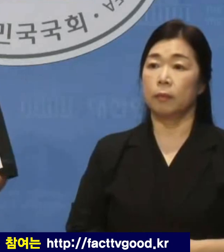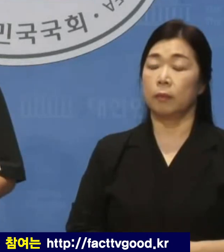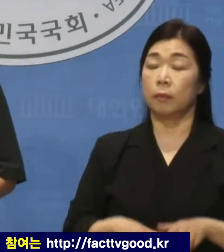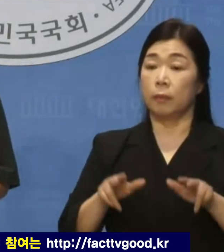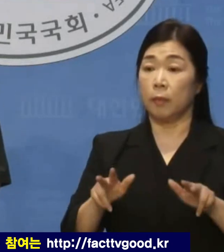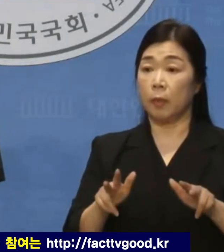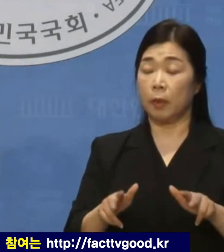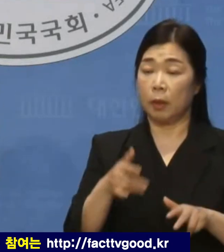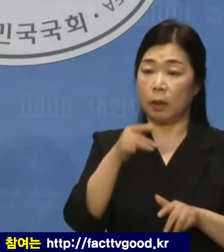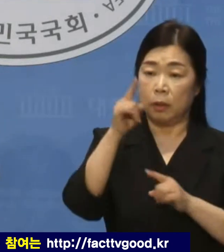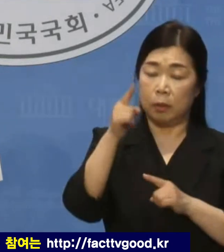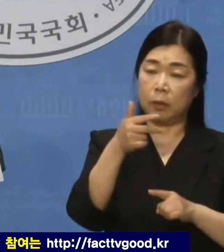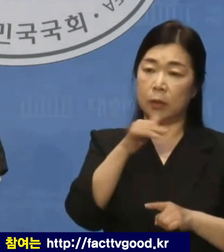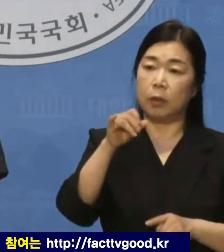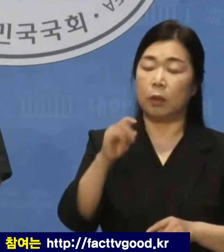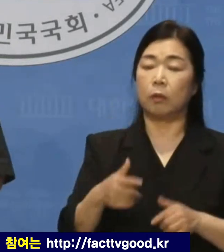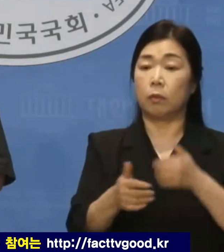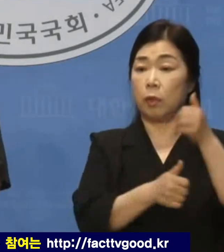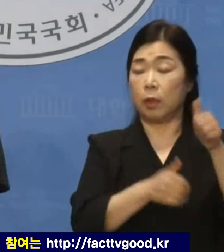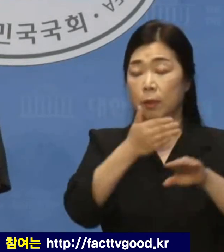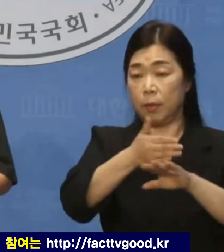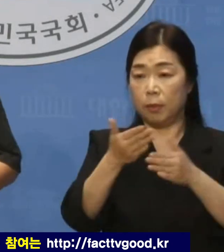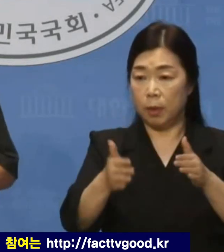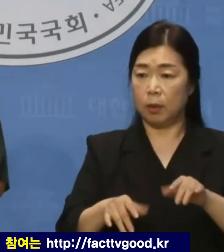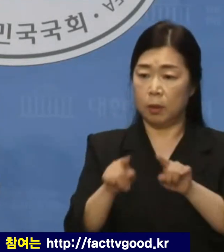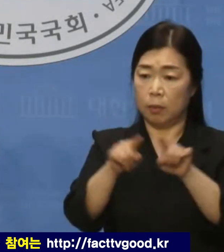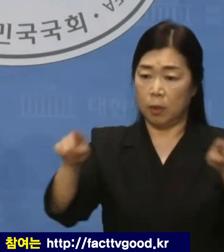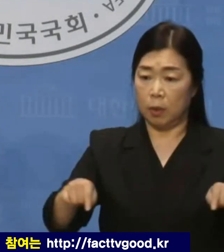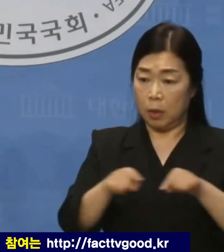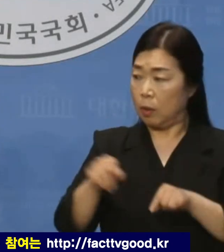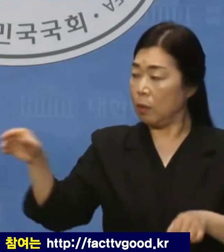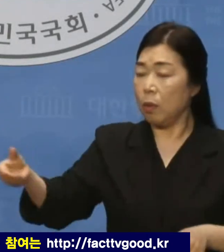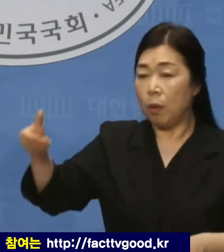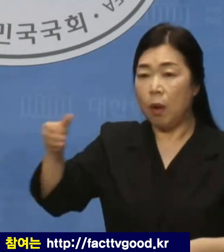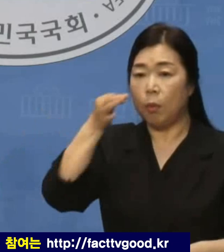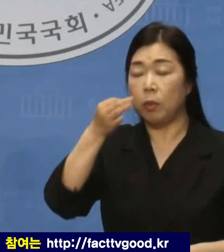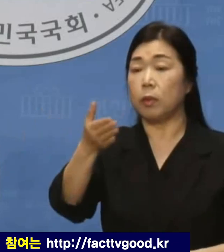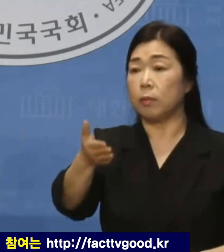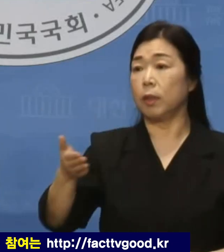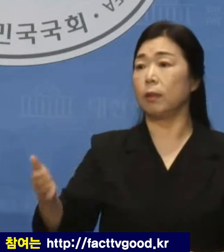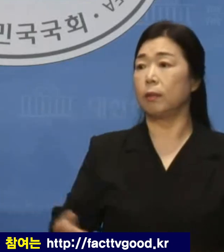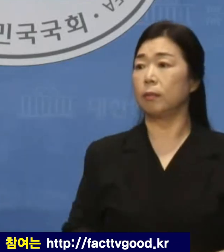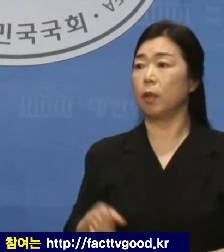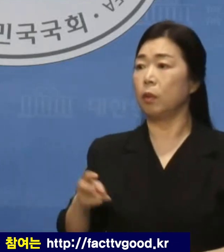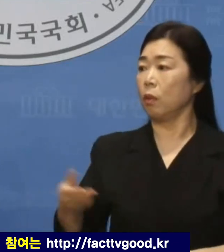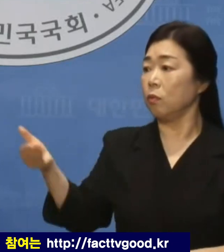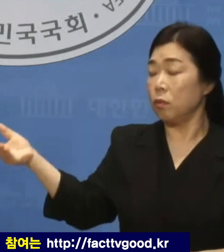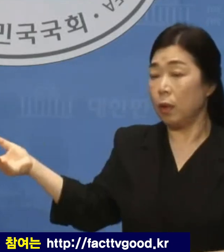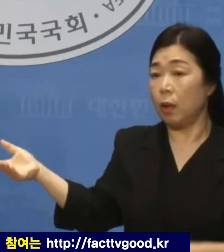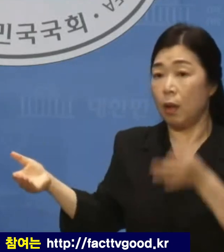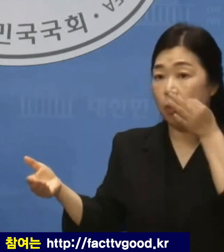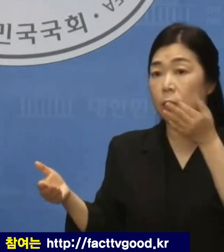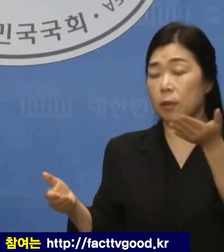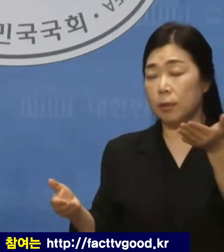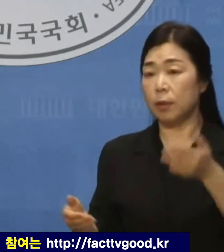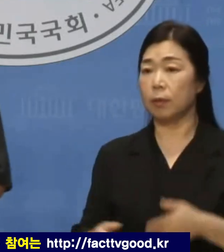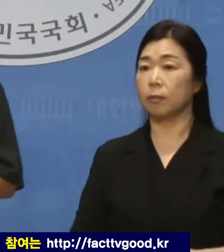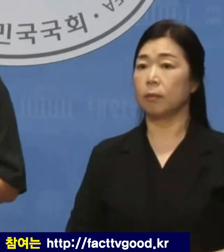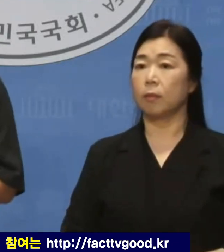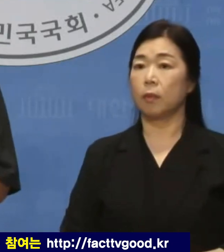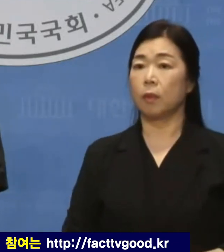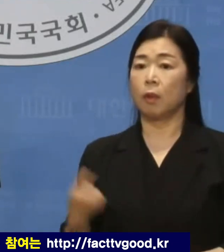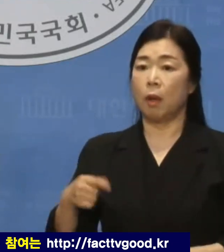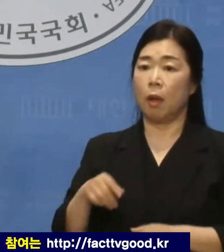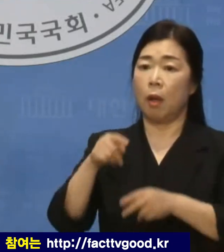네, 이재현 위원장님 감사합니다. 네, 이제 앞에 있는 엽서를 좀 들어보겠습니다. 네, 그 뒤에 있는 거 이정 씨 좀 도와주세요. 그 뒤에